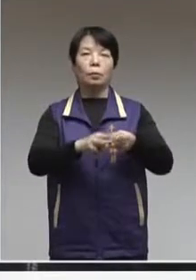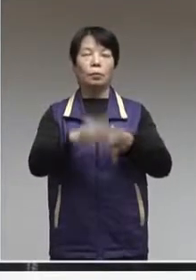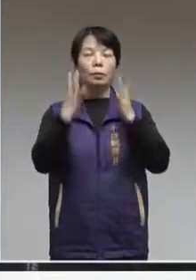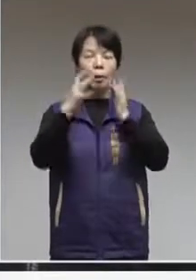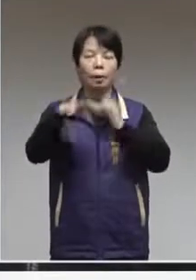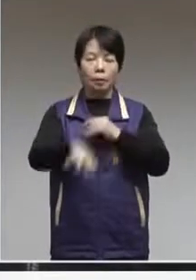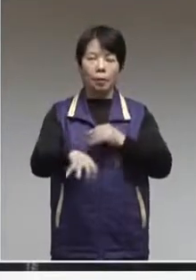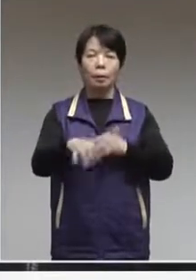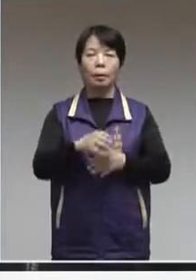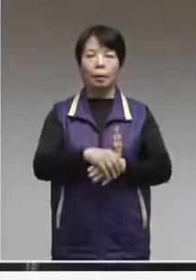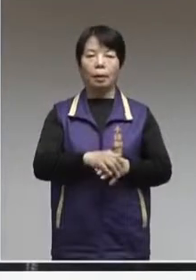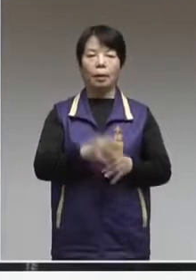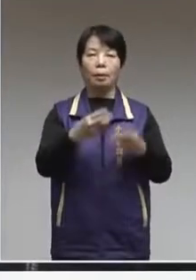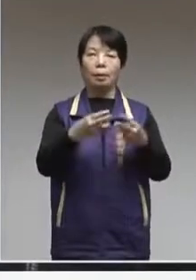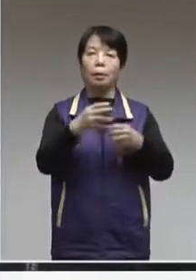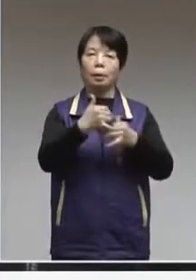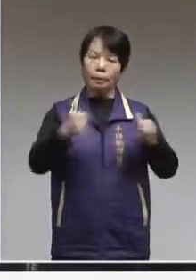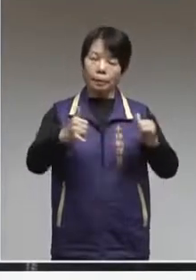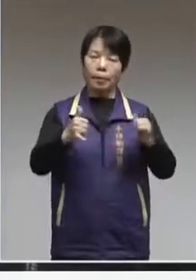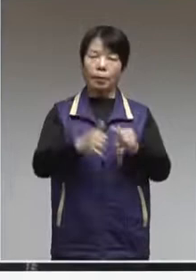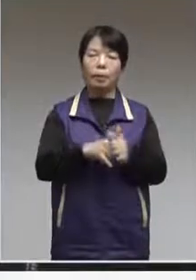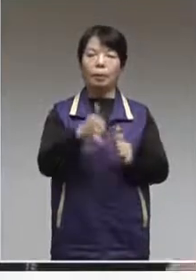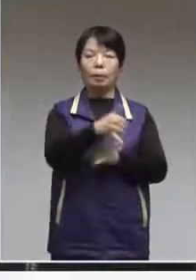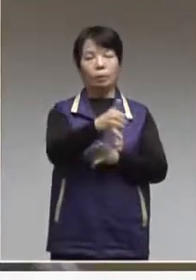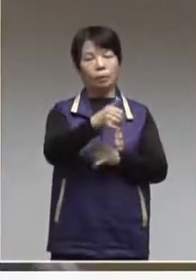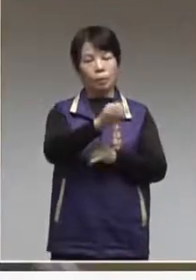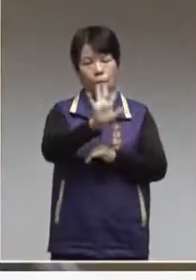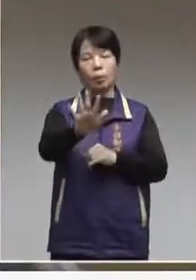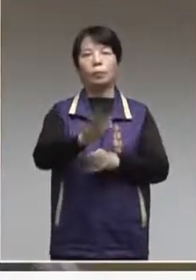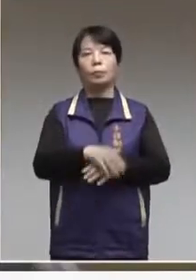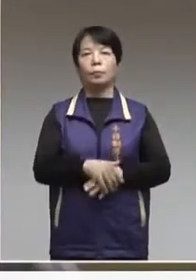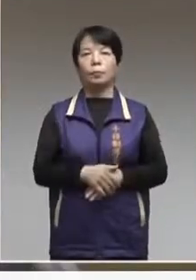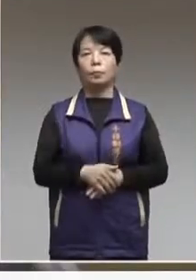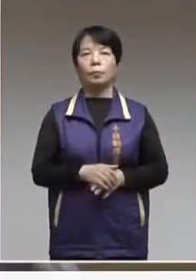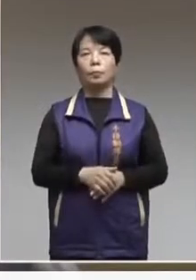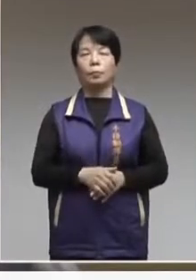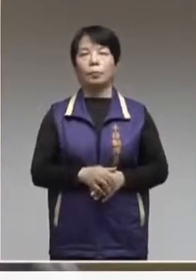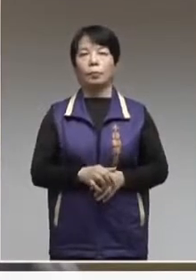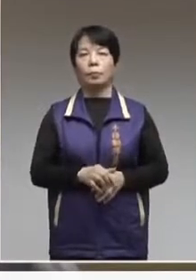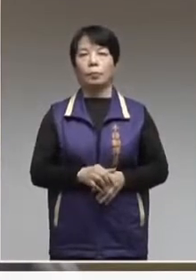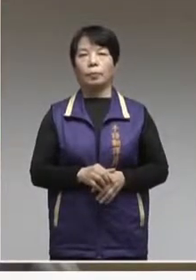食以及三民区的屈臣氏察哈尔门市。